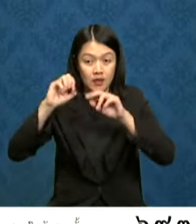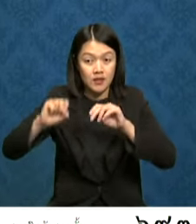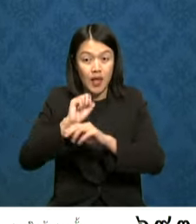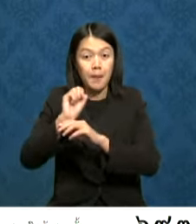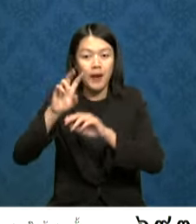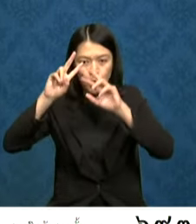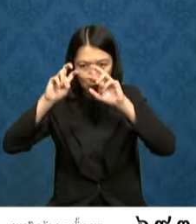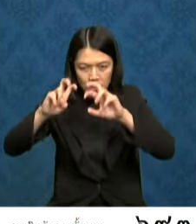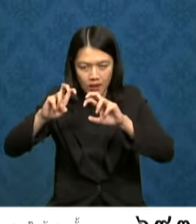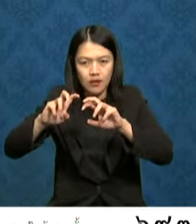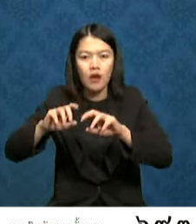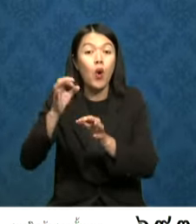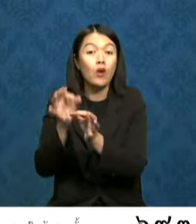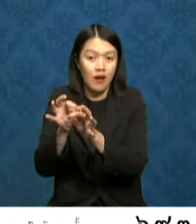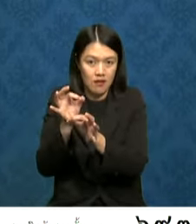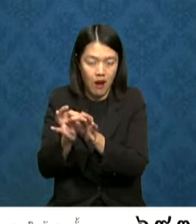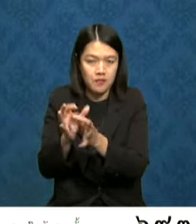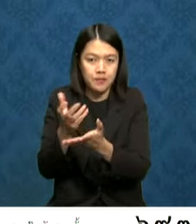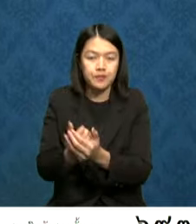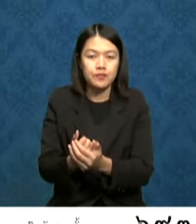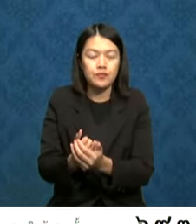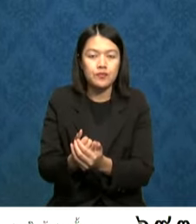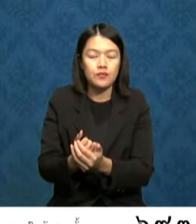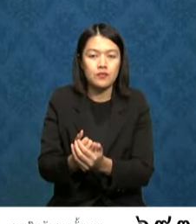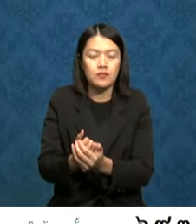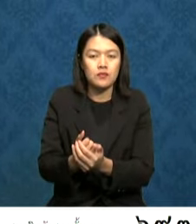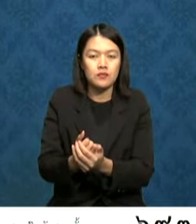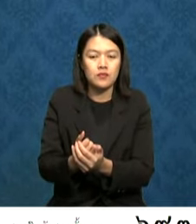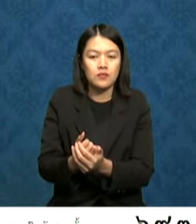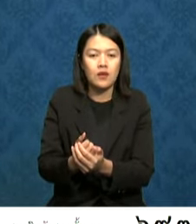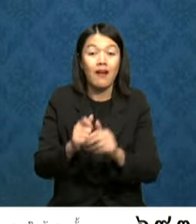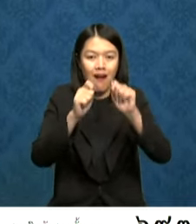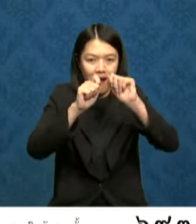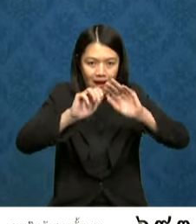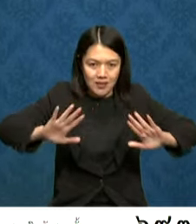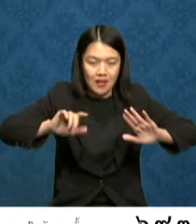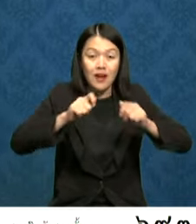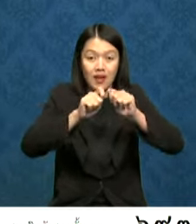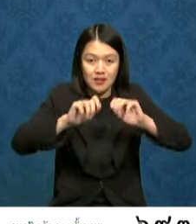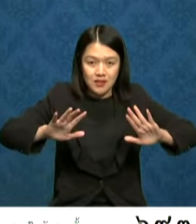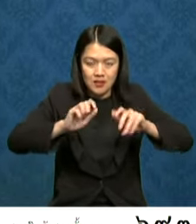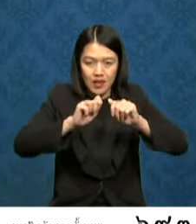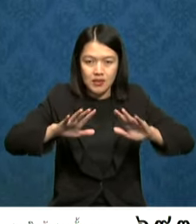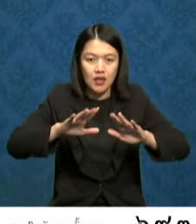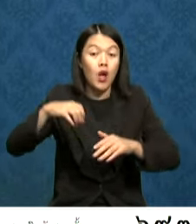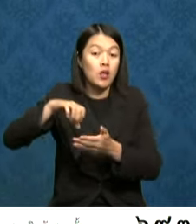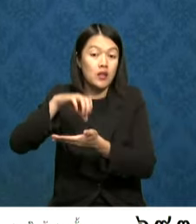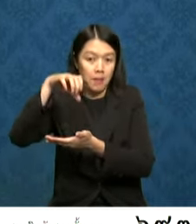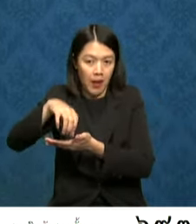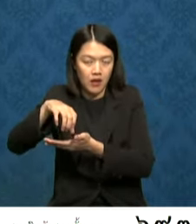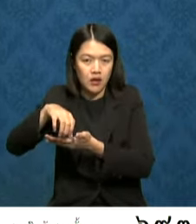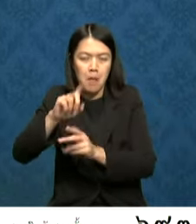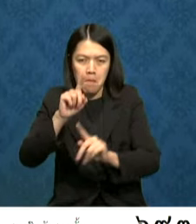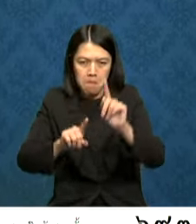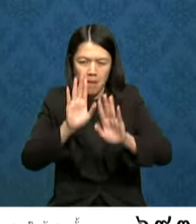เอ่อสำนักนักวิจัยต่างๆของธนาคารนะคะรวมถึง amroนะคะที่เป็นเอ่ออาซียนmacroeconomicเอ่อ Research Officeเนี่ยก็